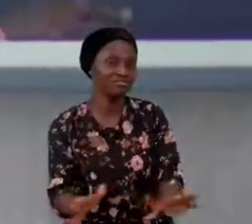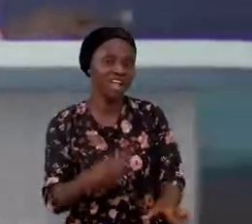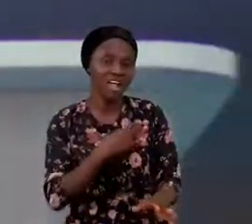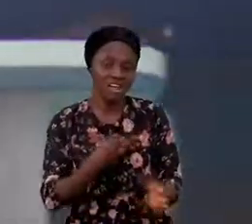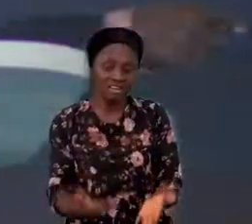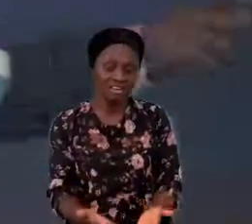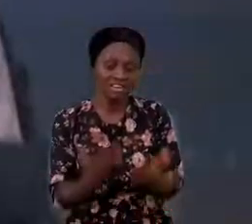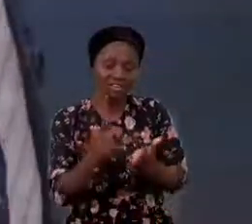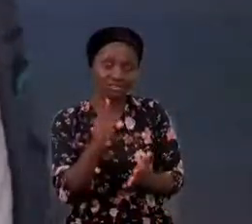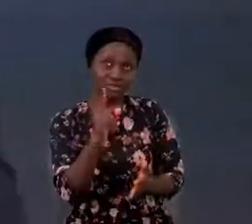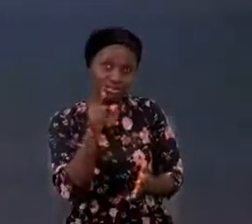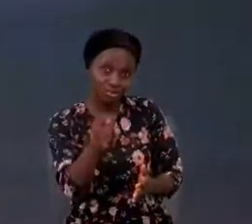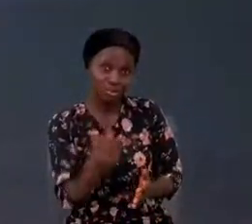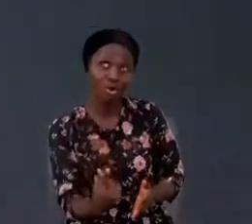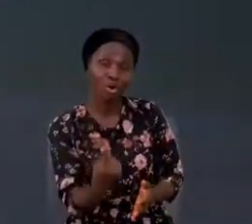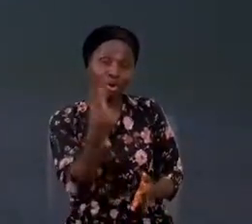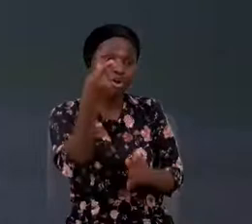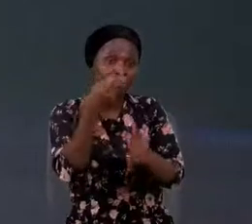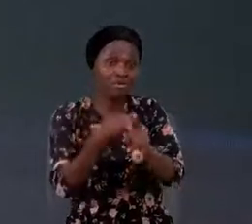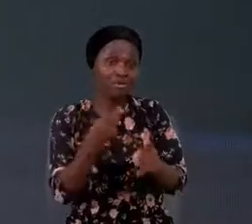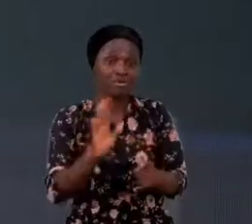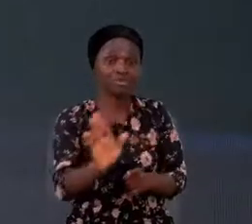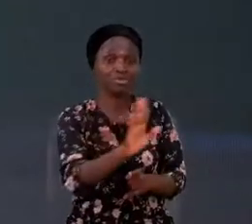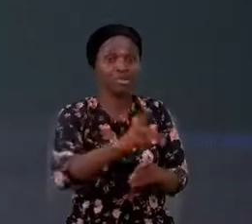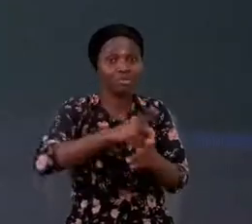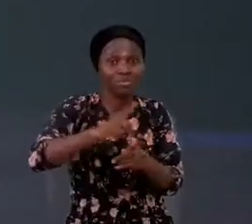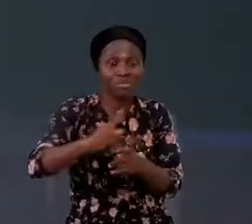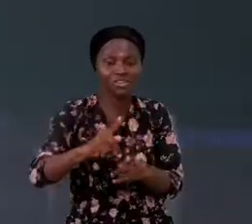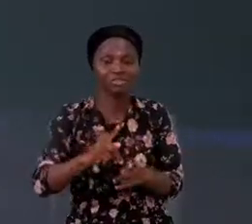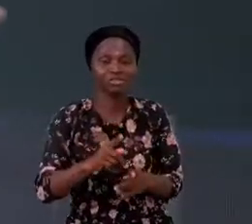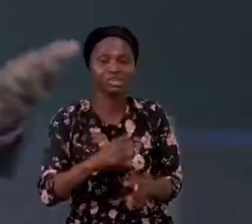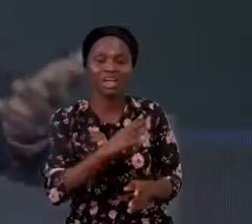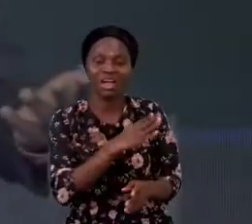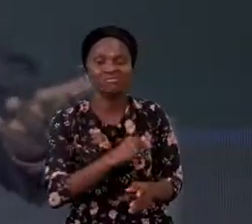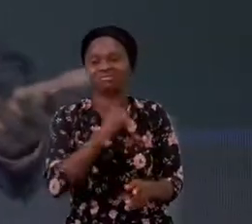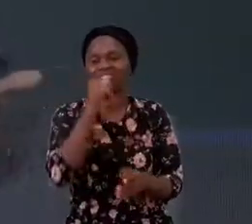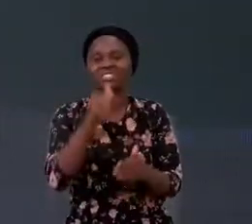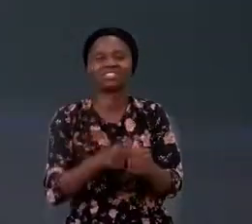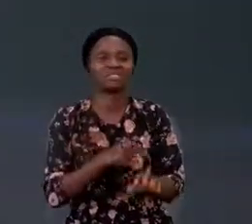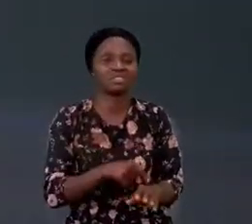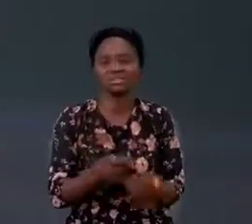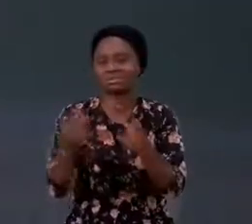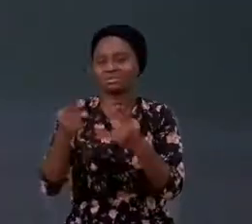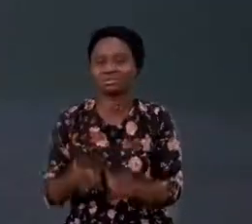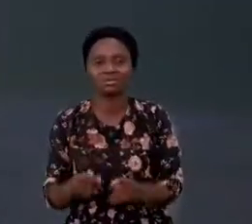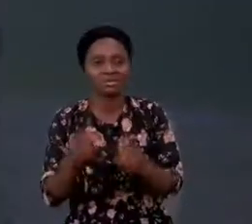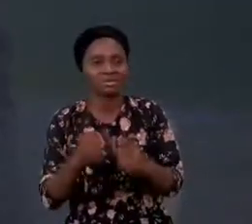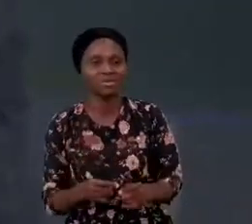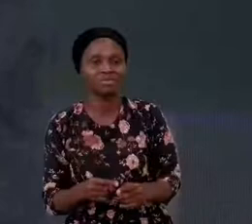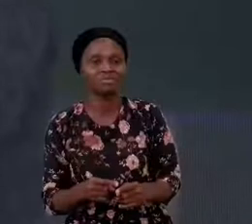tu viens chaque fois. On te dirige vers le bas et c'est là où tu es. Pendant combien d'années maintenant? Tu es